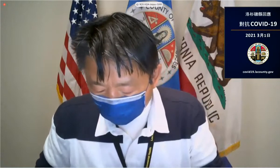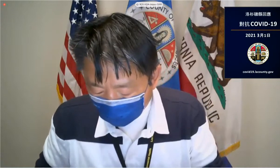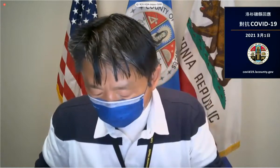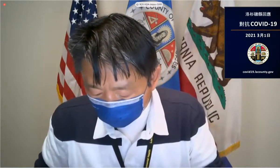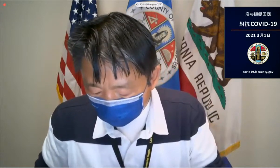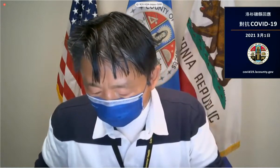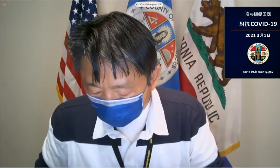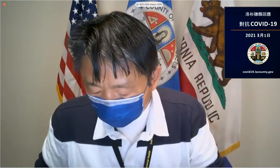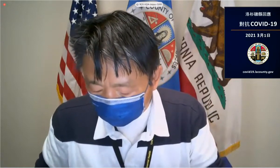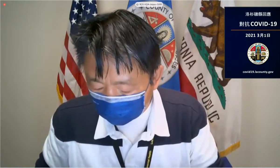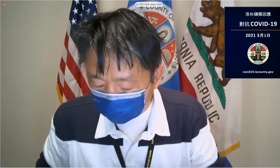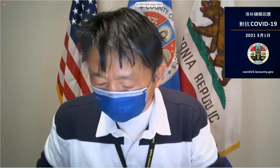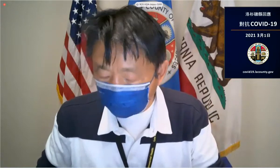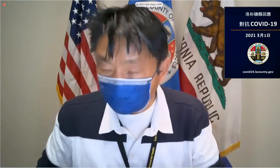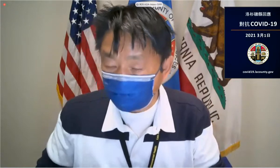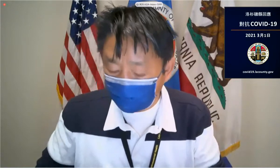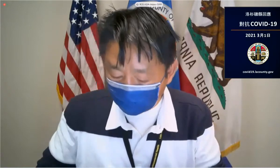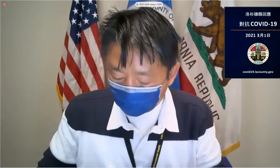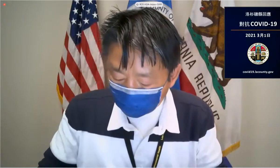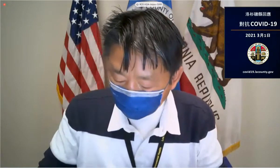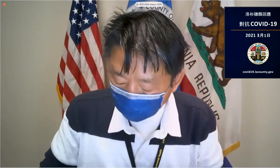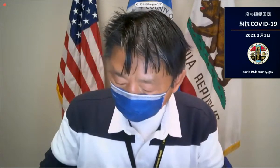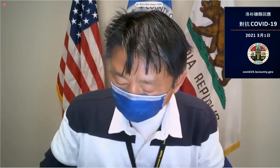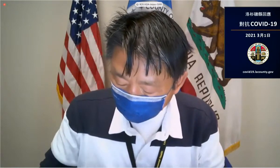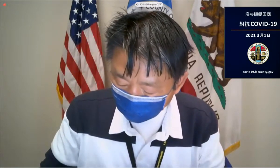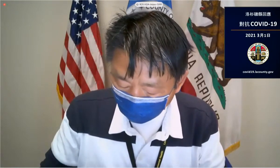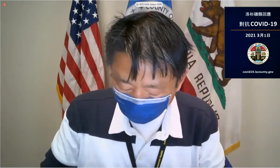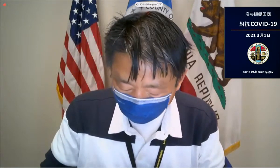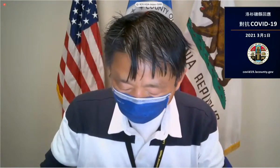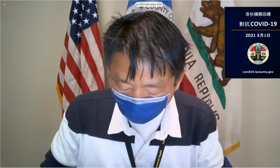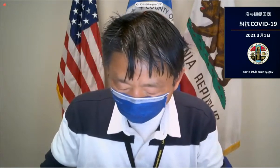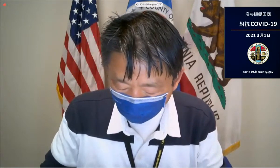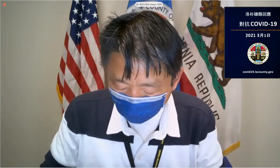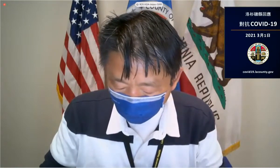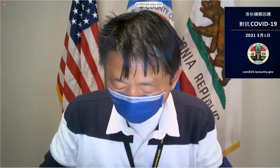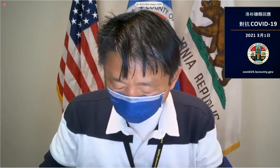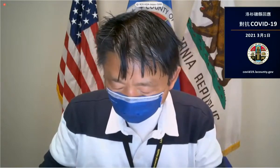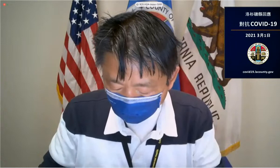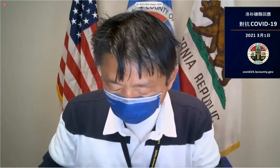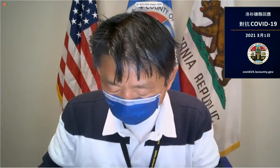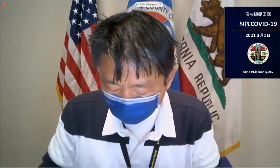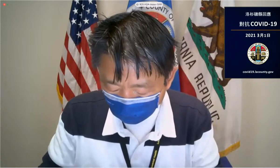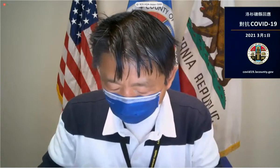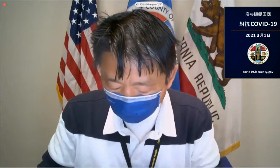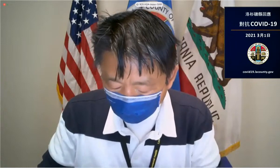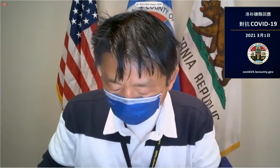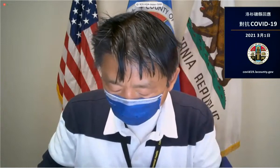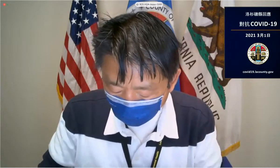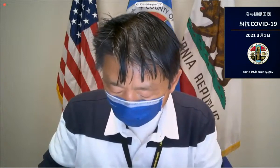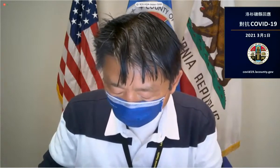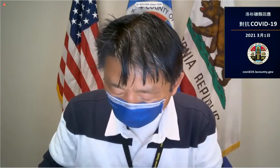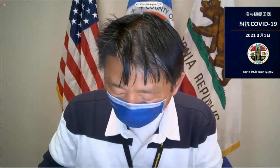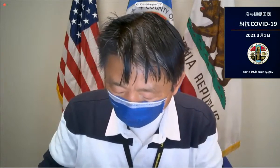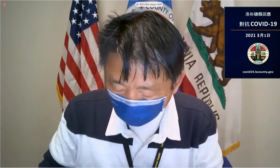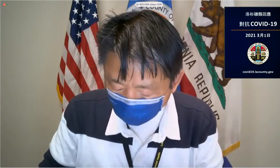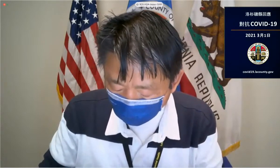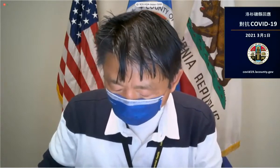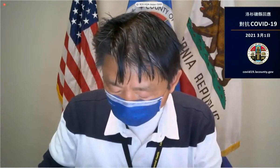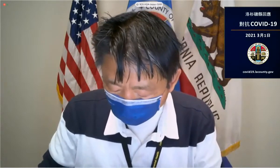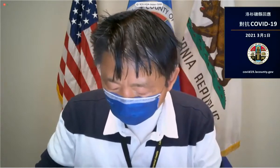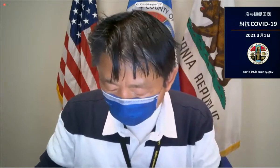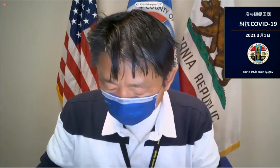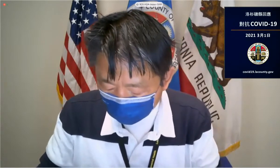我们这一星期有46个总共移动接种点，他们会为40多